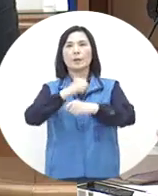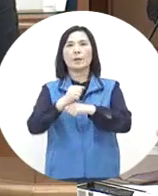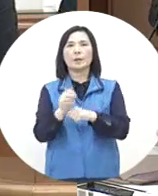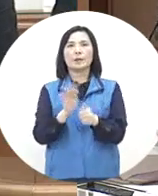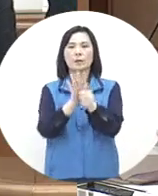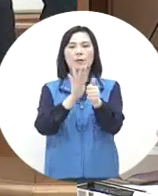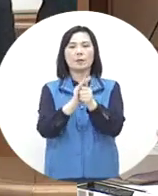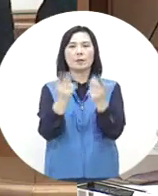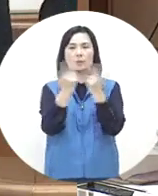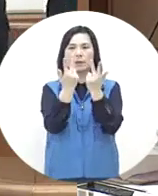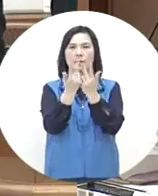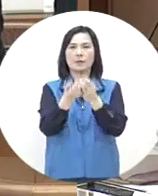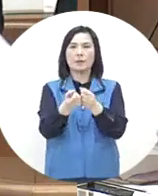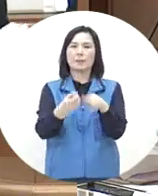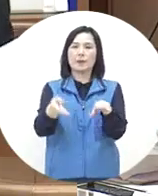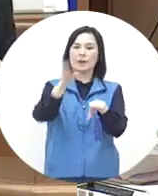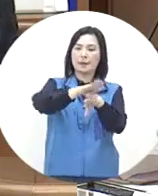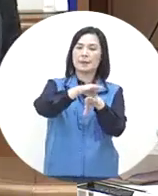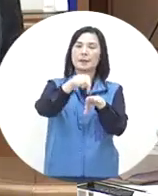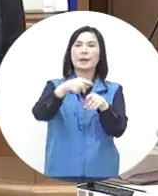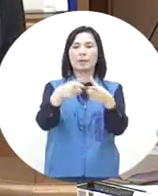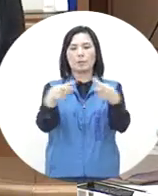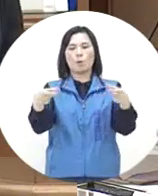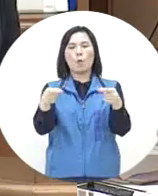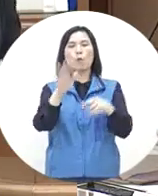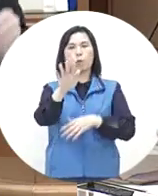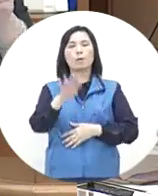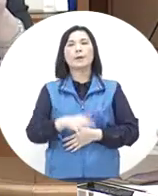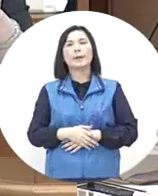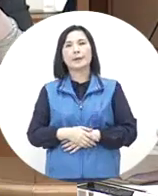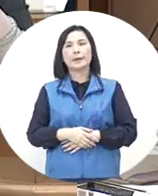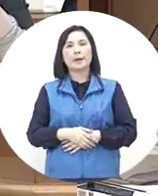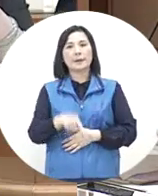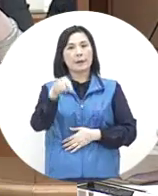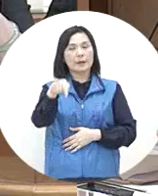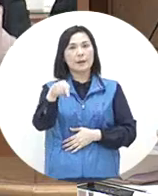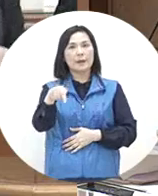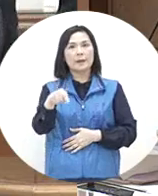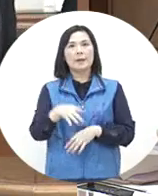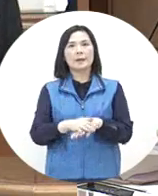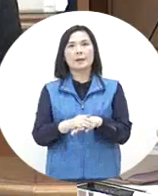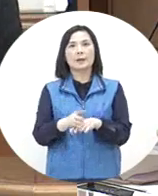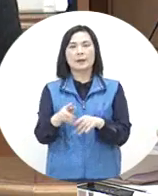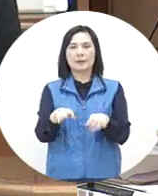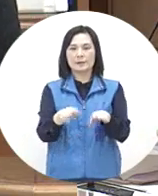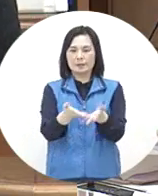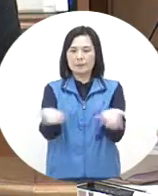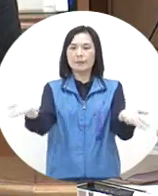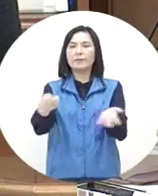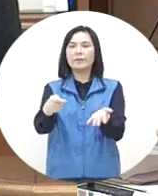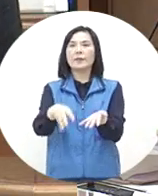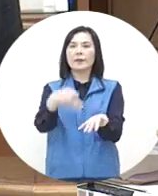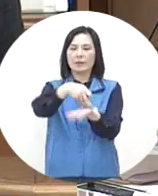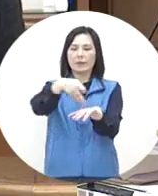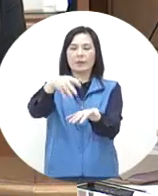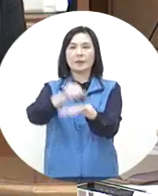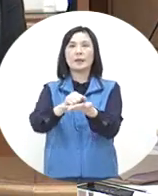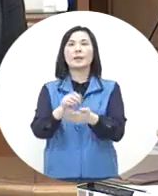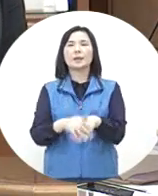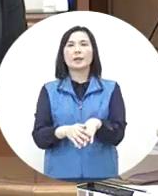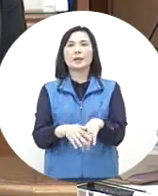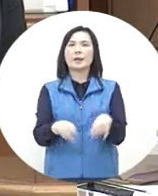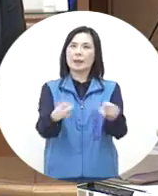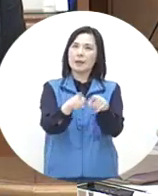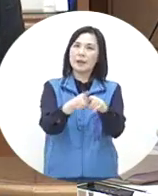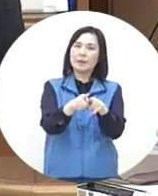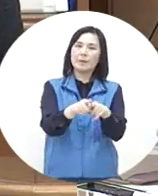券。 对。 那这个新北的加倍券的部分呢，我们已经有在开放登记，那未来都是主要庶民经济。市